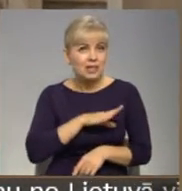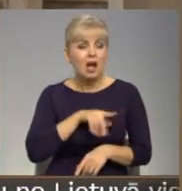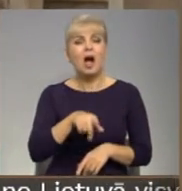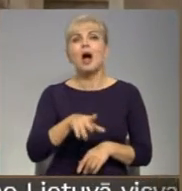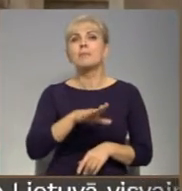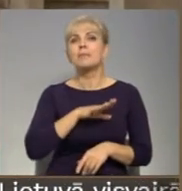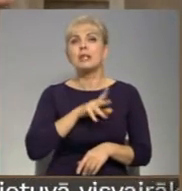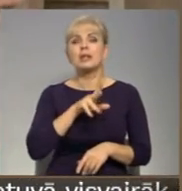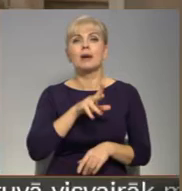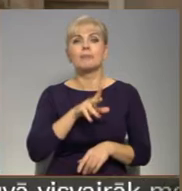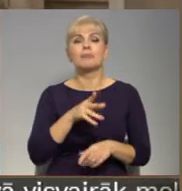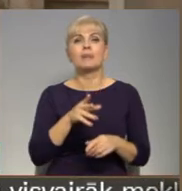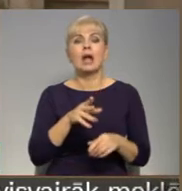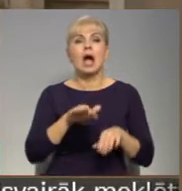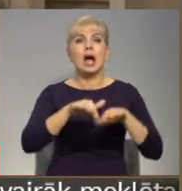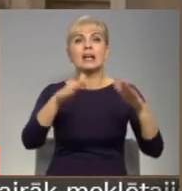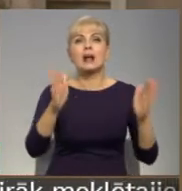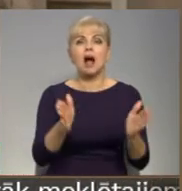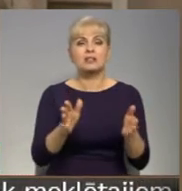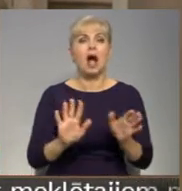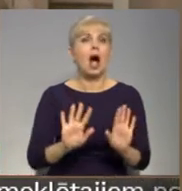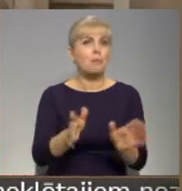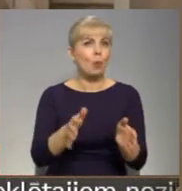Bija ar krāsnīm apkurinām